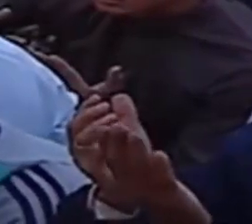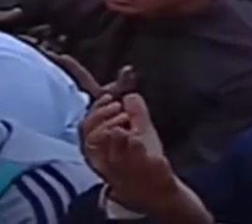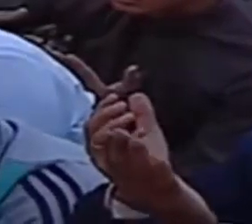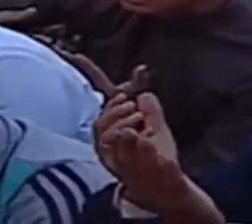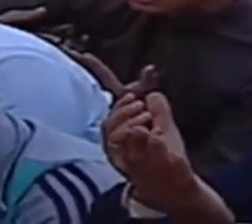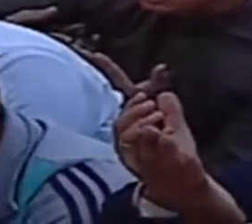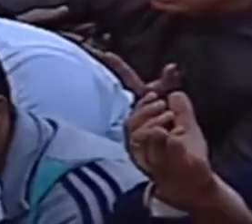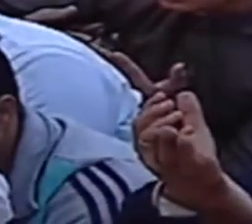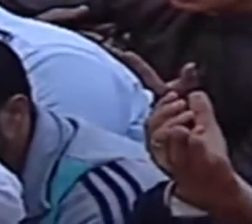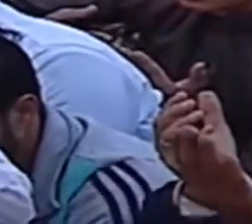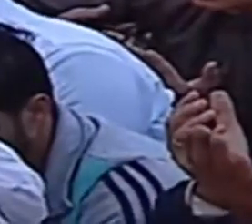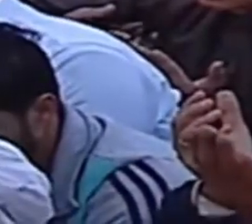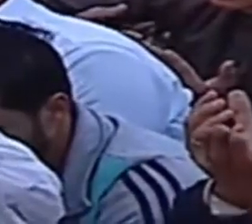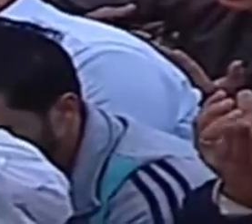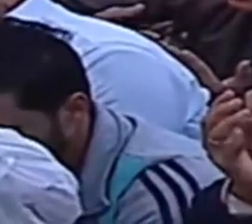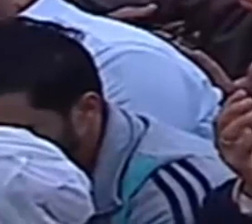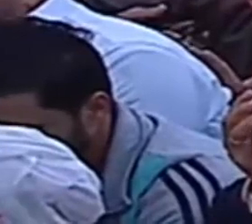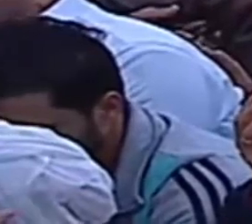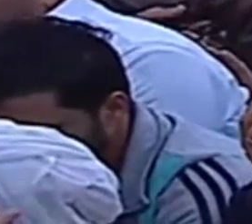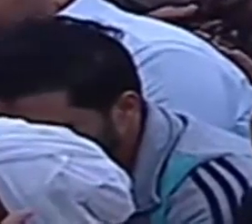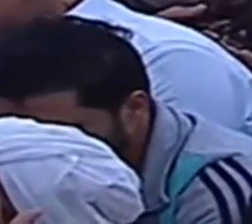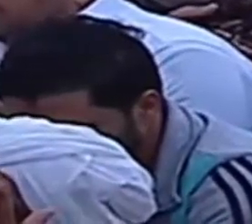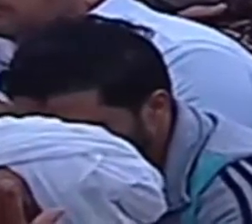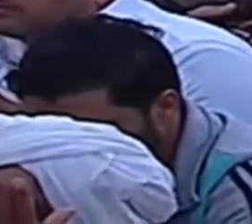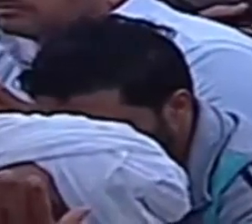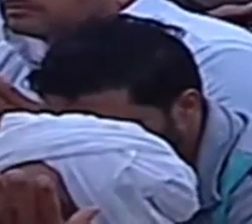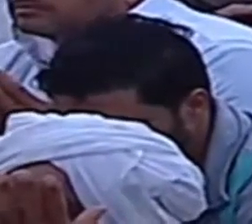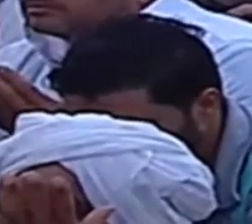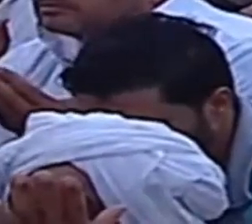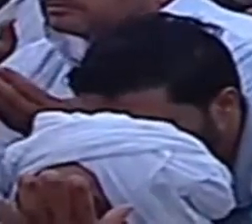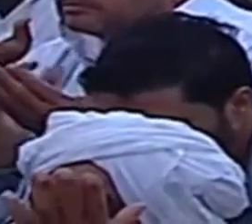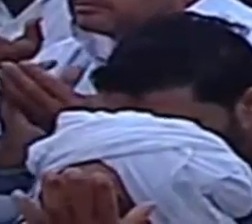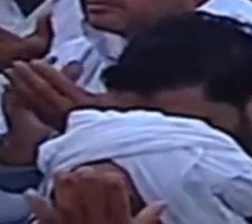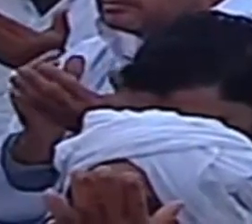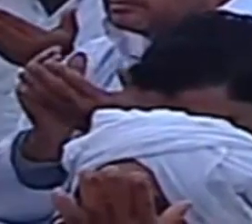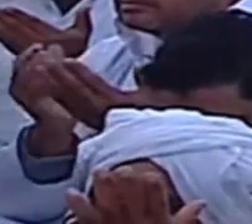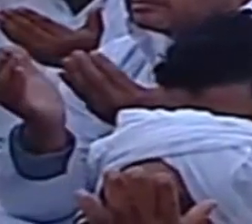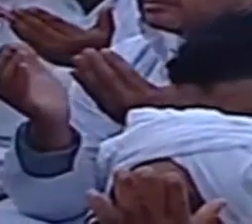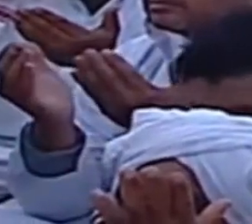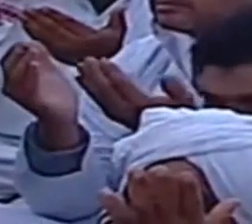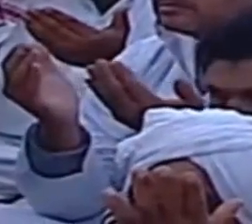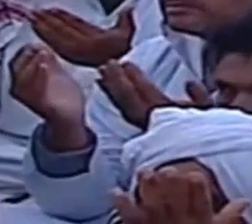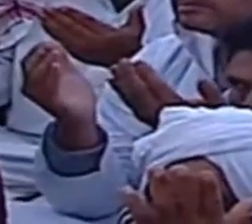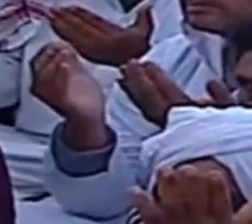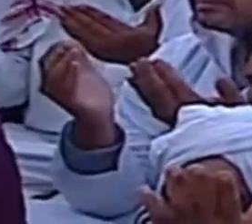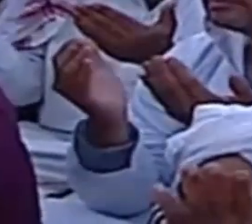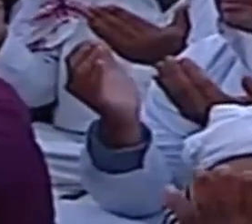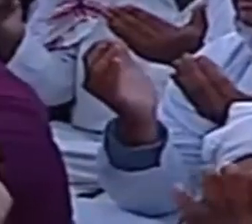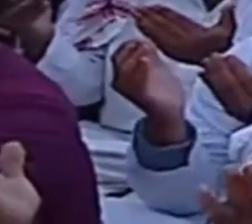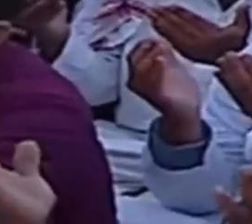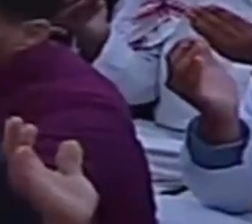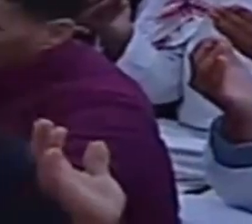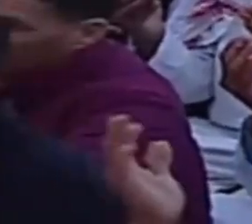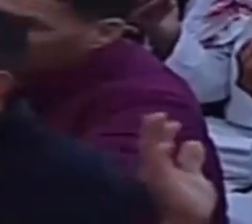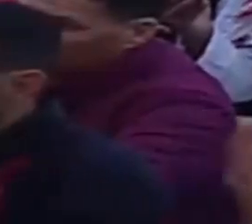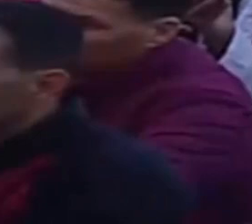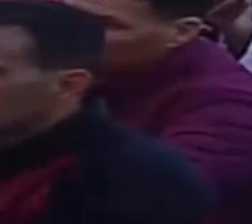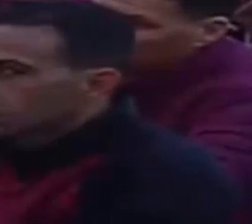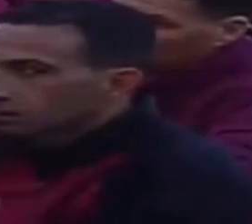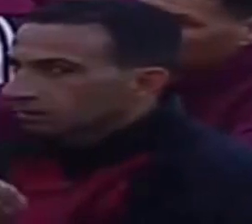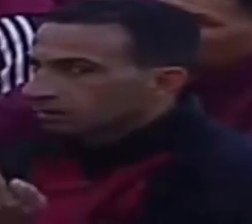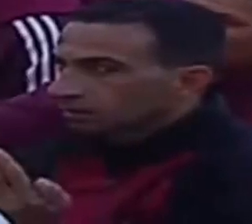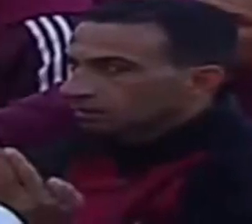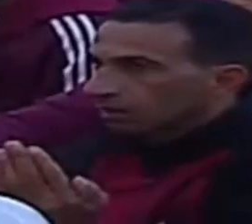الحبيب محمد صلى الله عليه وسلم، واسقنا عند الحوض بيده الشريفه شربه لا